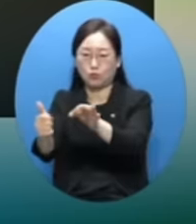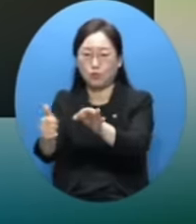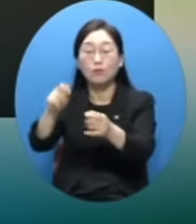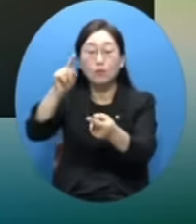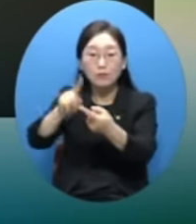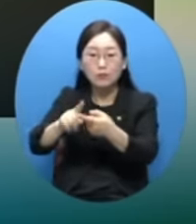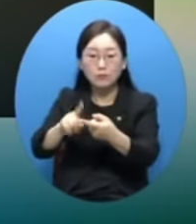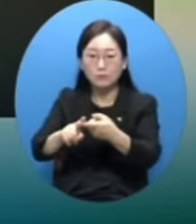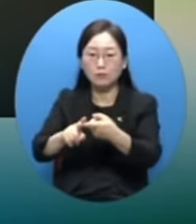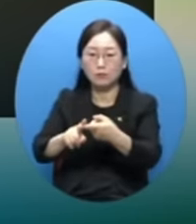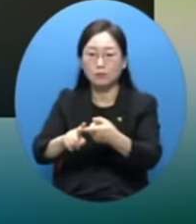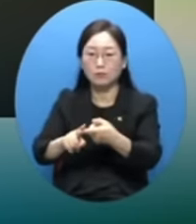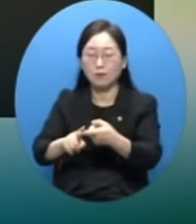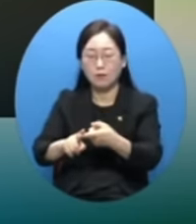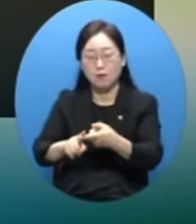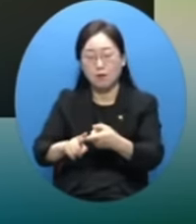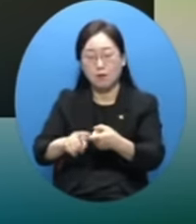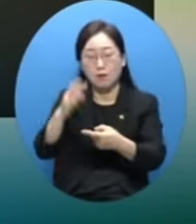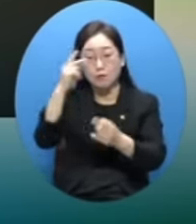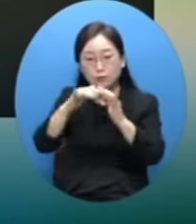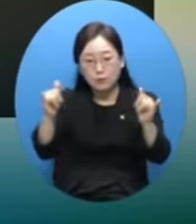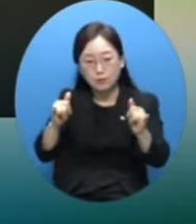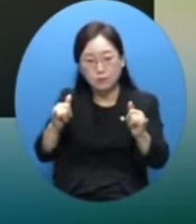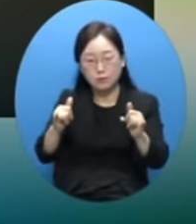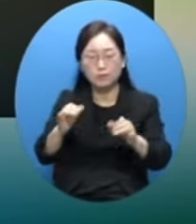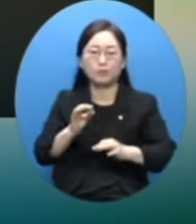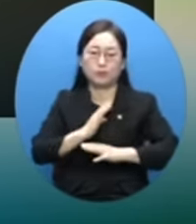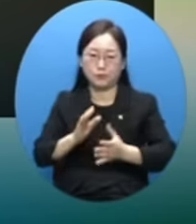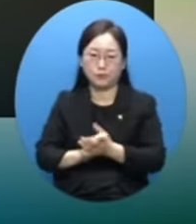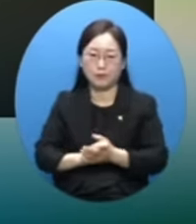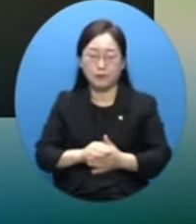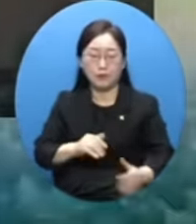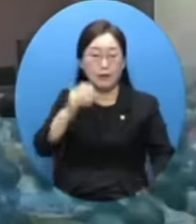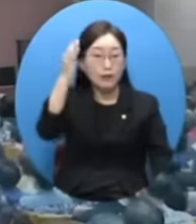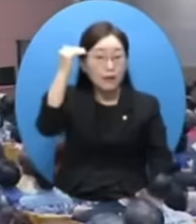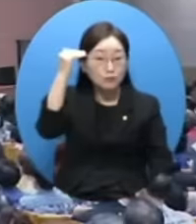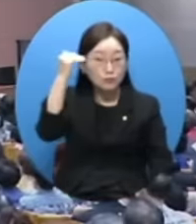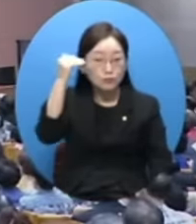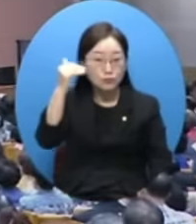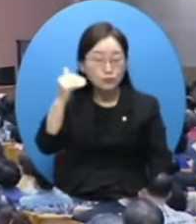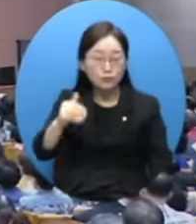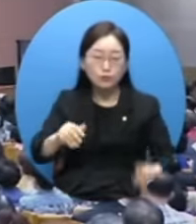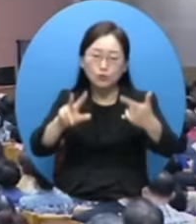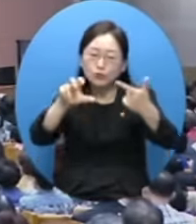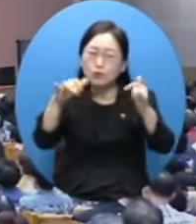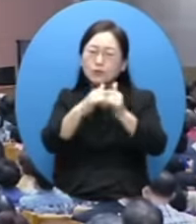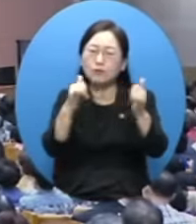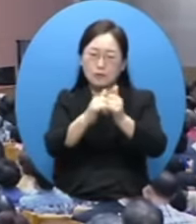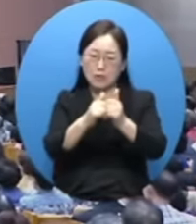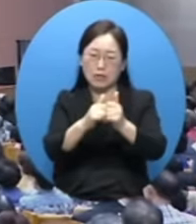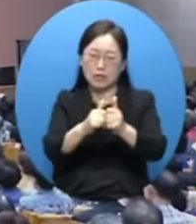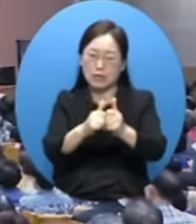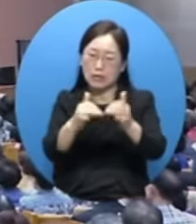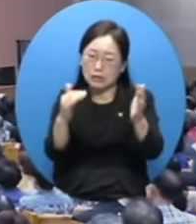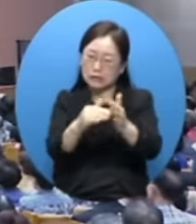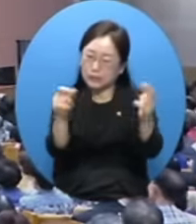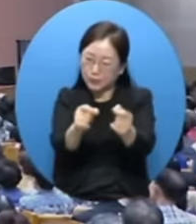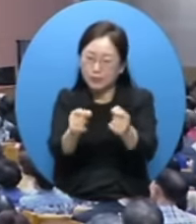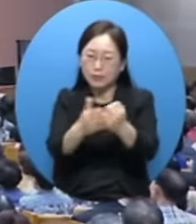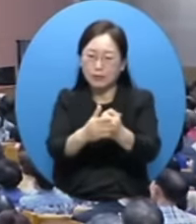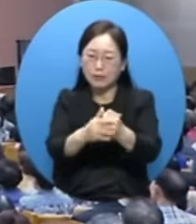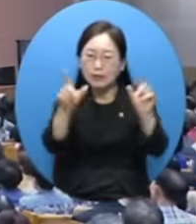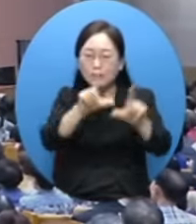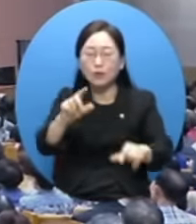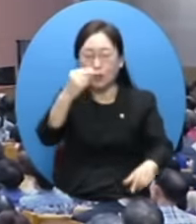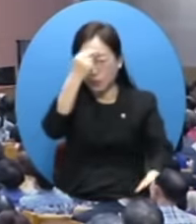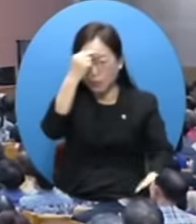대해서 대서특필했습니다. 당시 한국은 6.25전쟁이 끝난 지 얼마 안 돼서 매우 어려운 시절이었습니다.